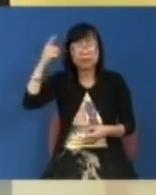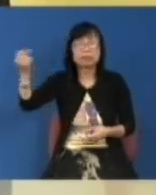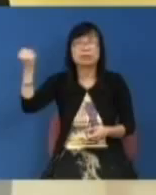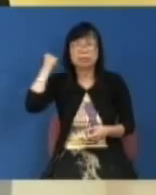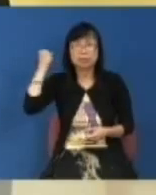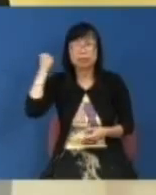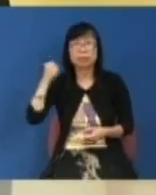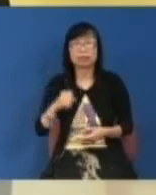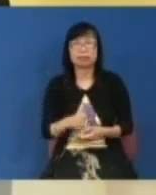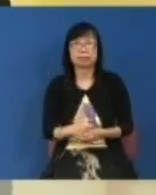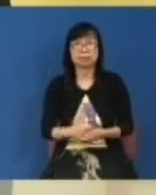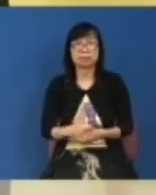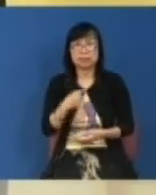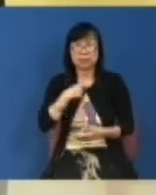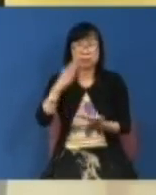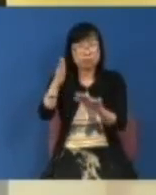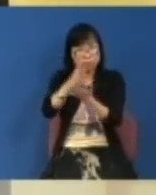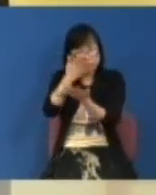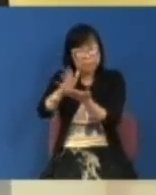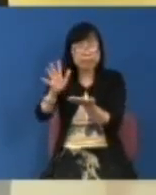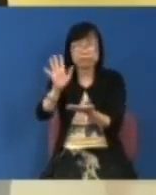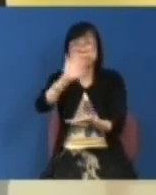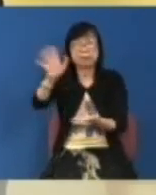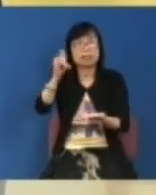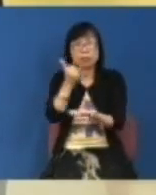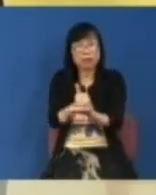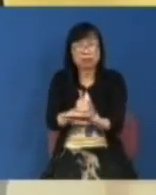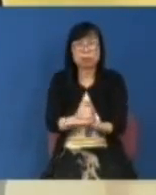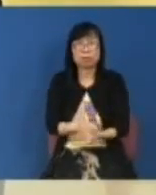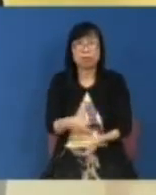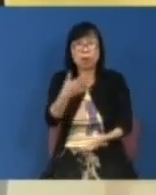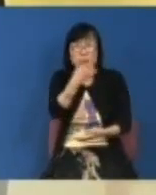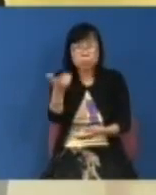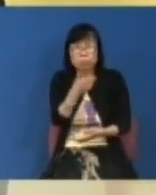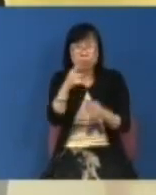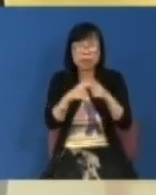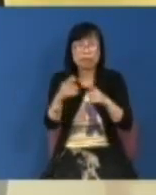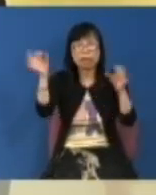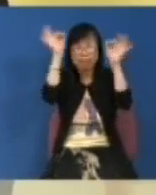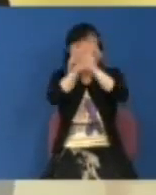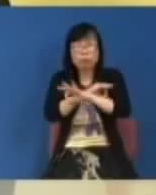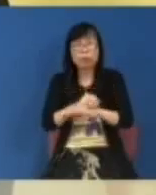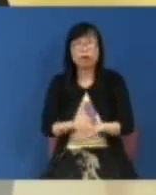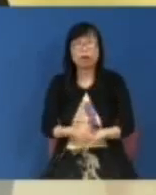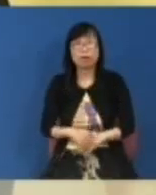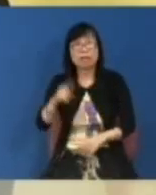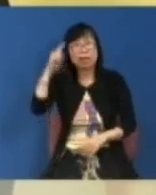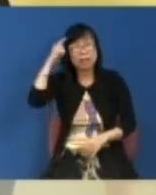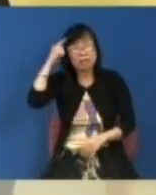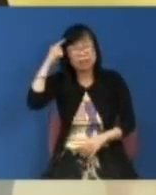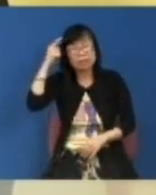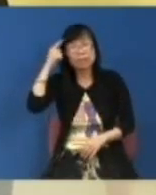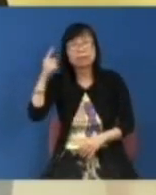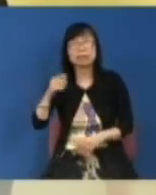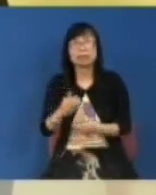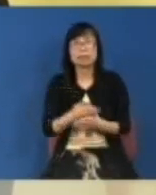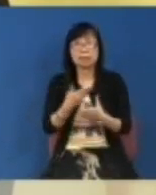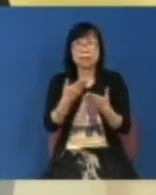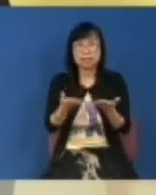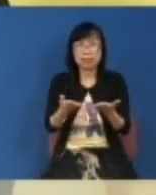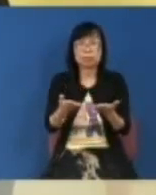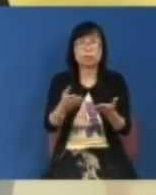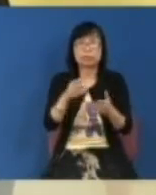啊，唔係坐喺度啊。即係好多人誤會咗，理性真係有力量。理性係因為你